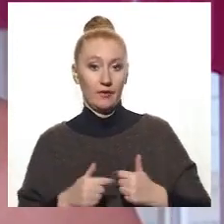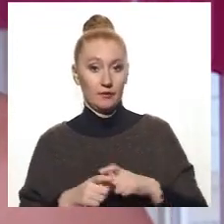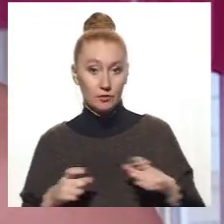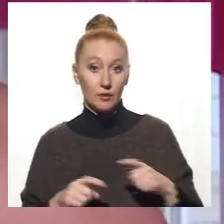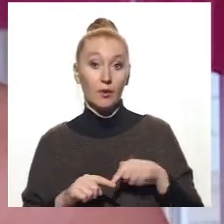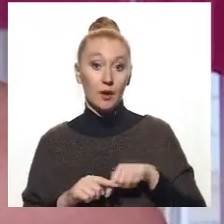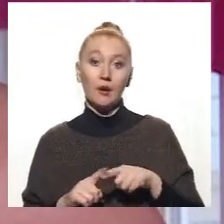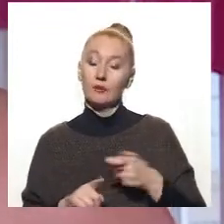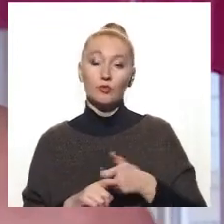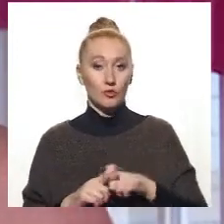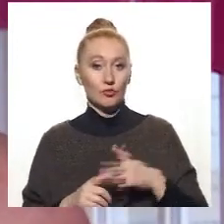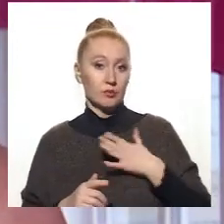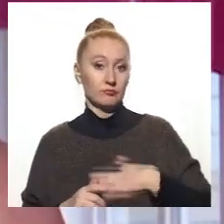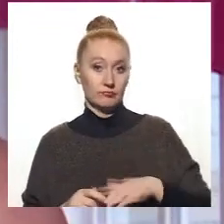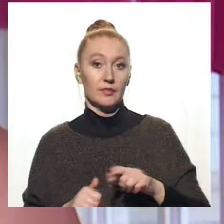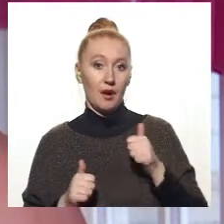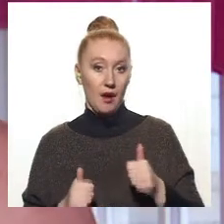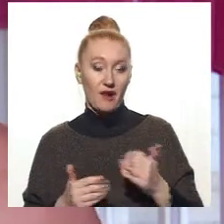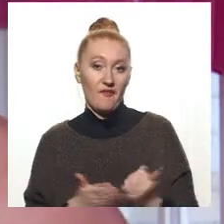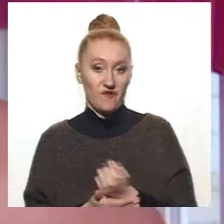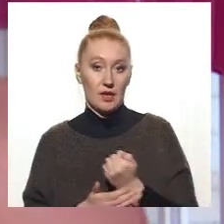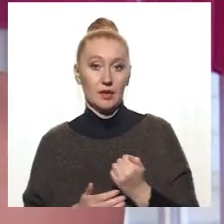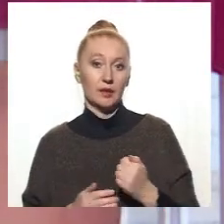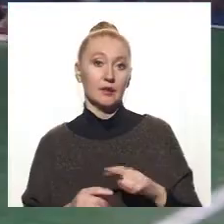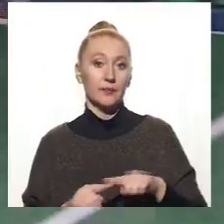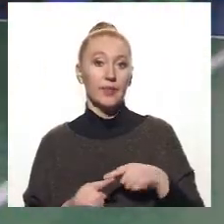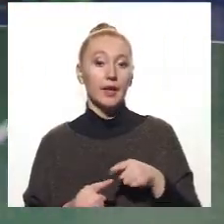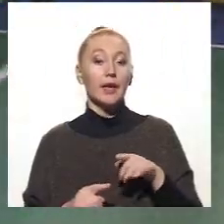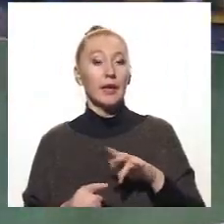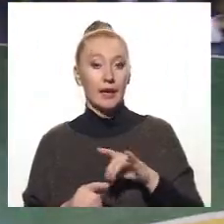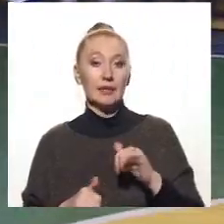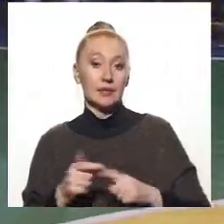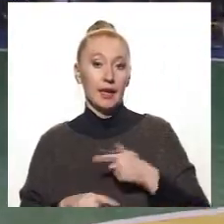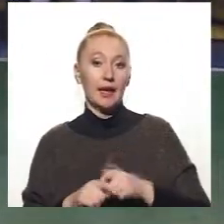було дуже гарно виграти і їх.